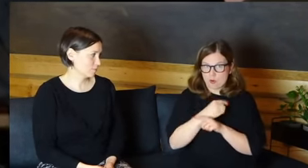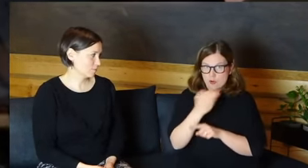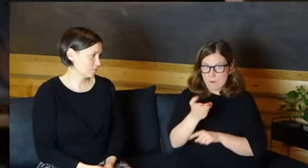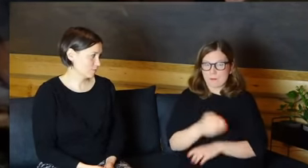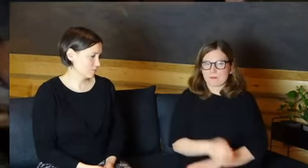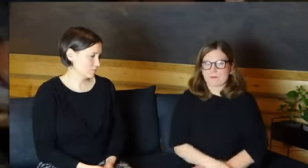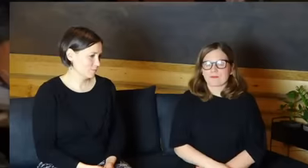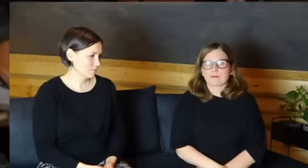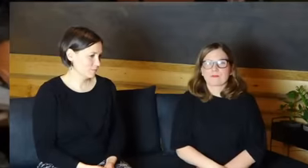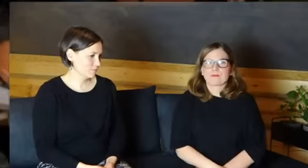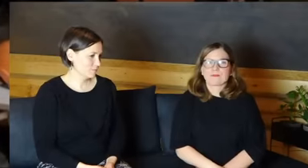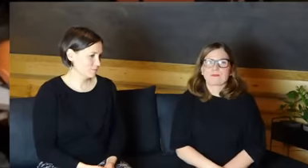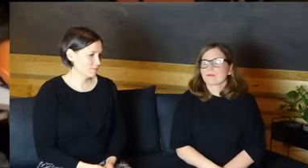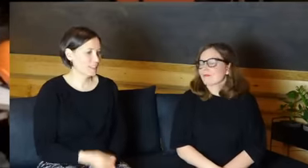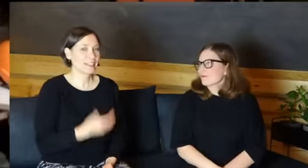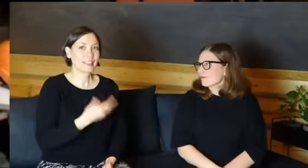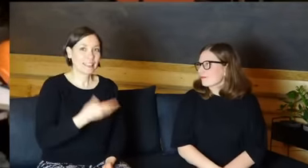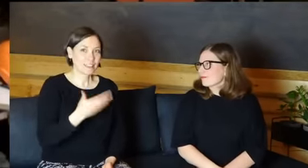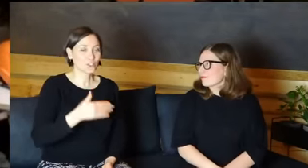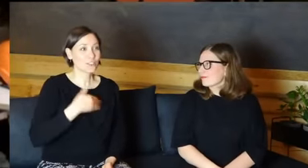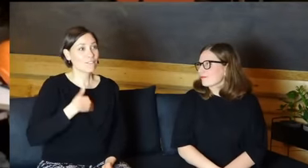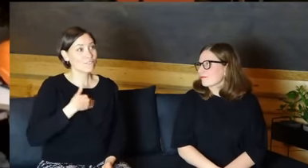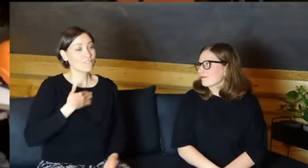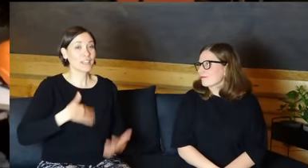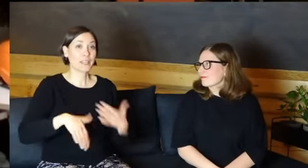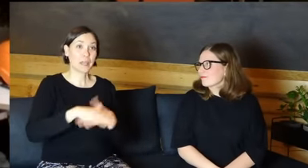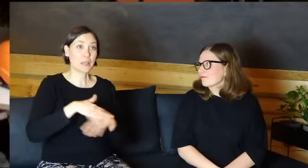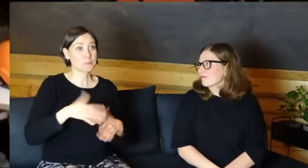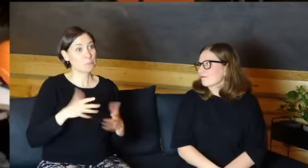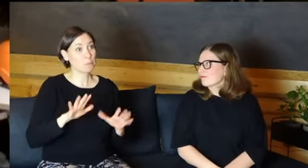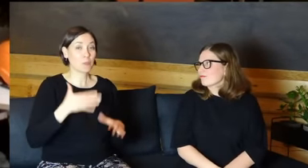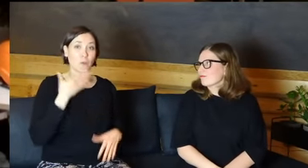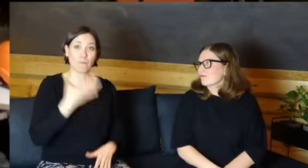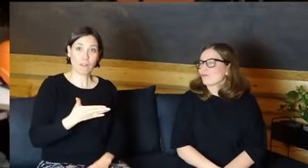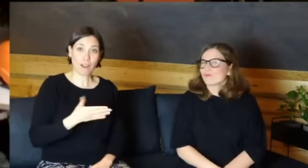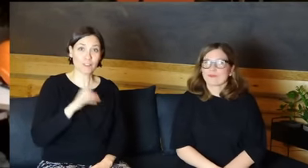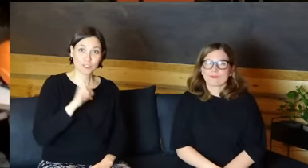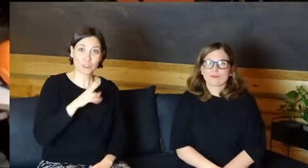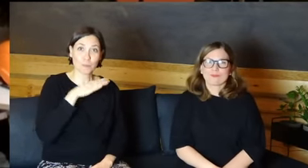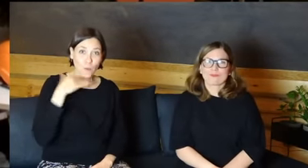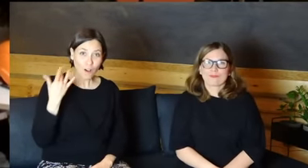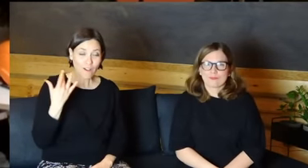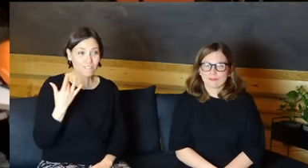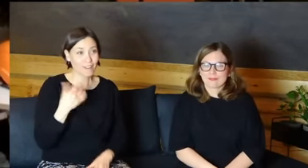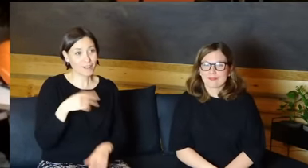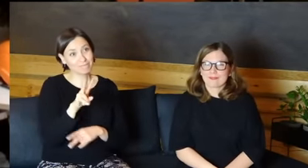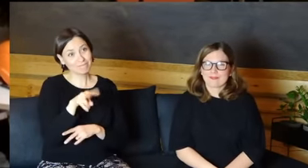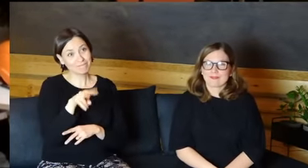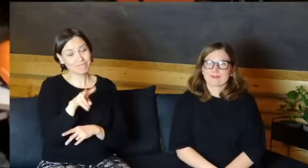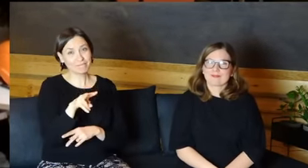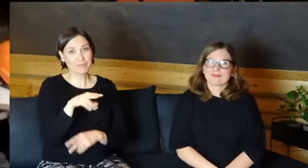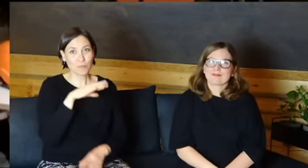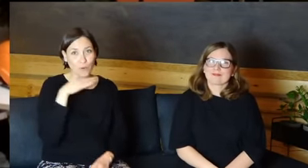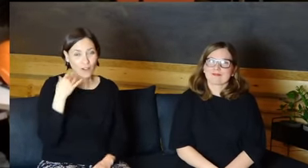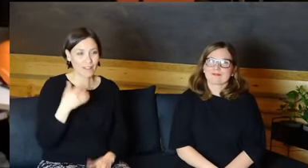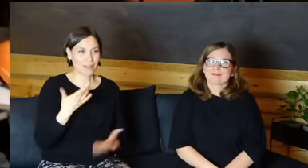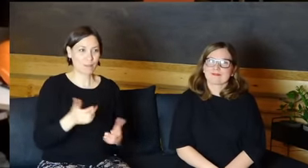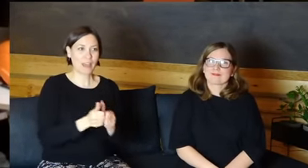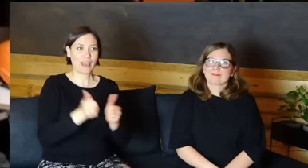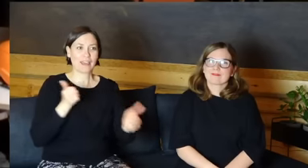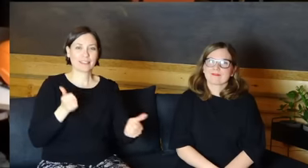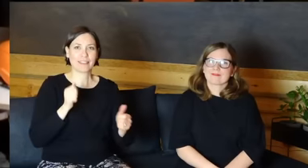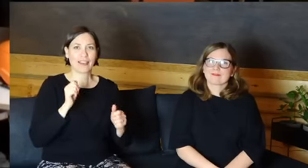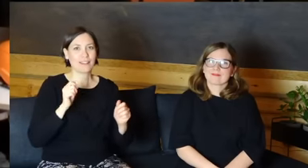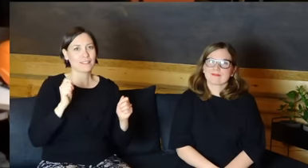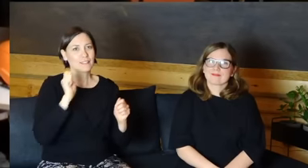No kiitos fiilikset. On ihan hyvät ja tosi mukava seurata tämmöistä ensimmäistä